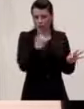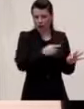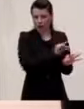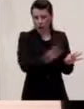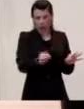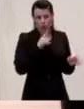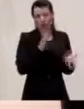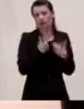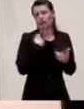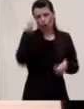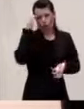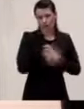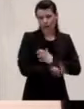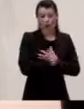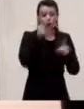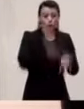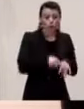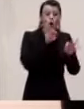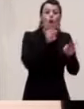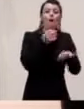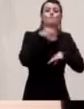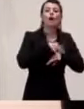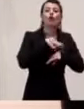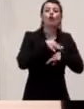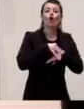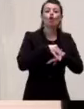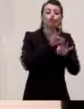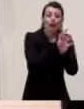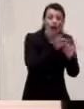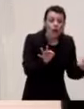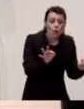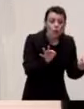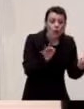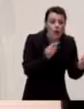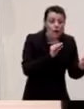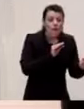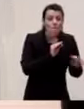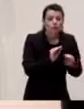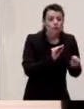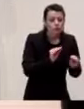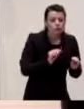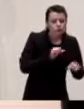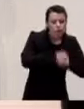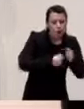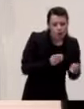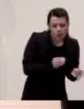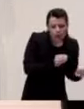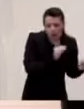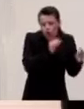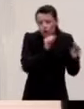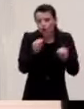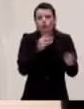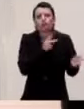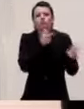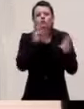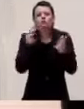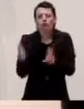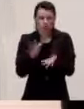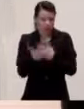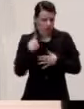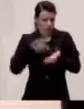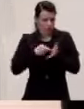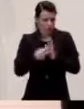tipo di patologia questa era ancora più critica, questa fase di trasporto. E in più c'era l'attesa prima che potessero essere